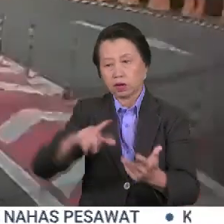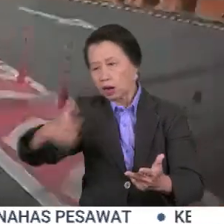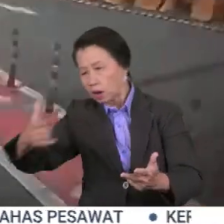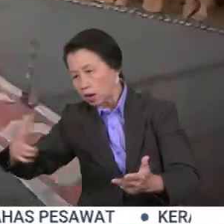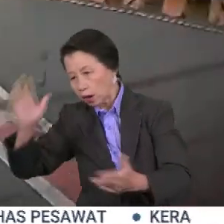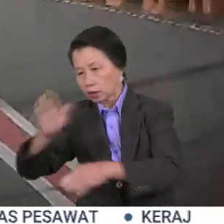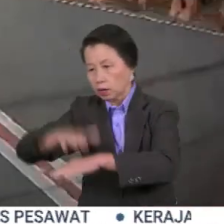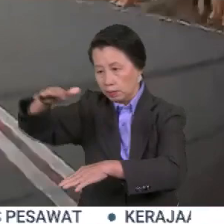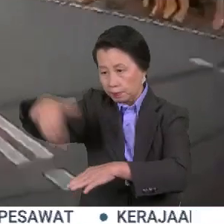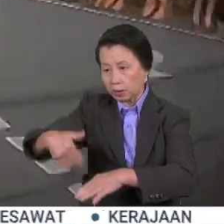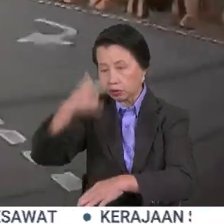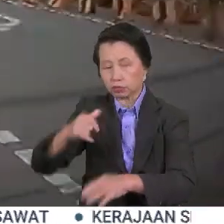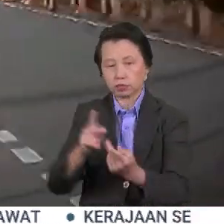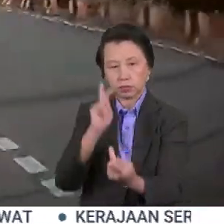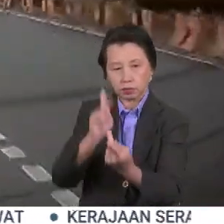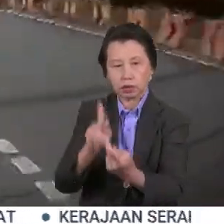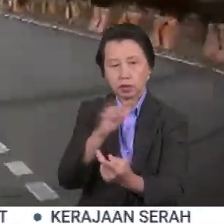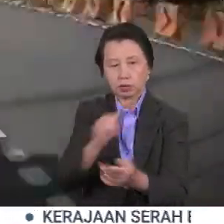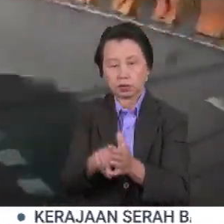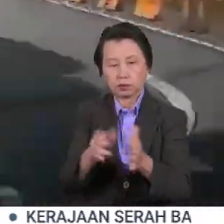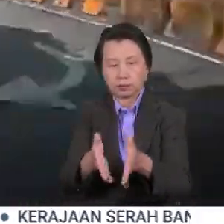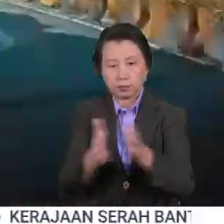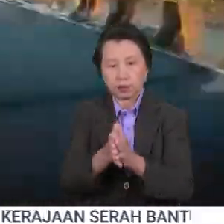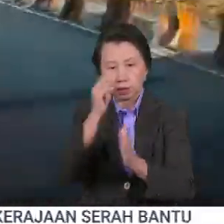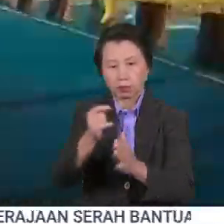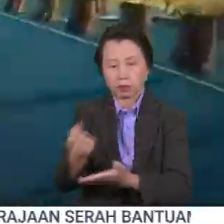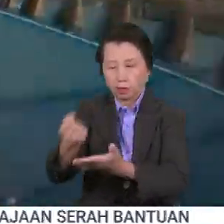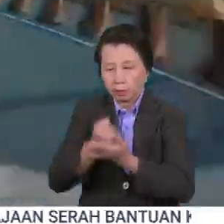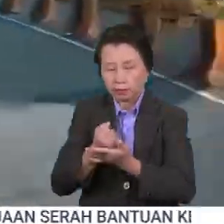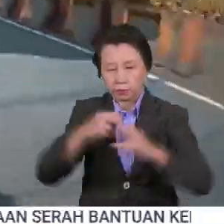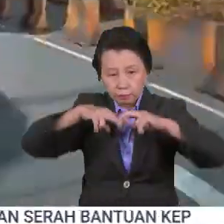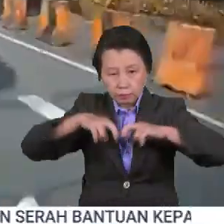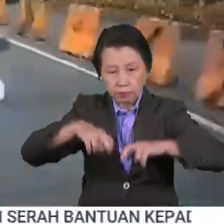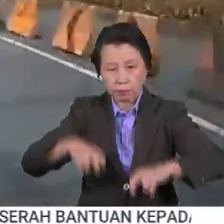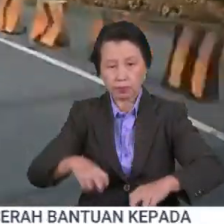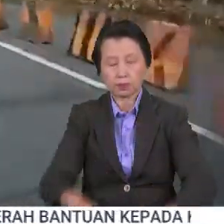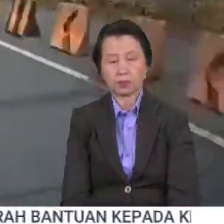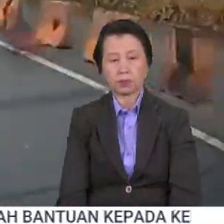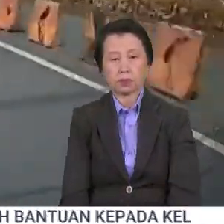lain akan dipanggil berdasarkan kesesuaian dan permintaan untuk membantu siasatan.